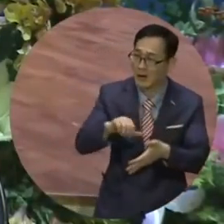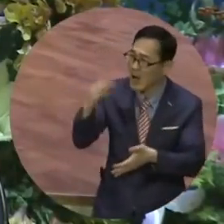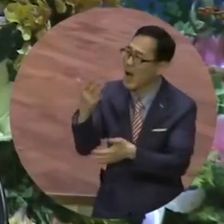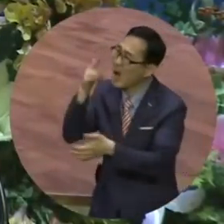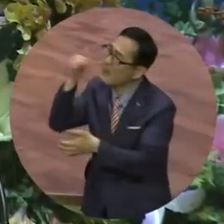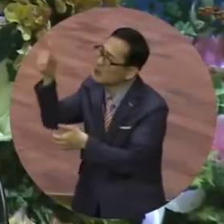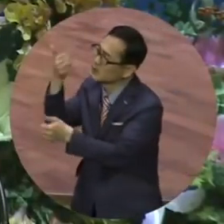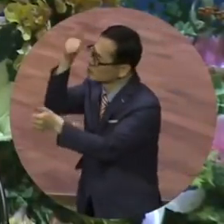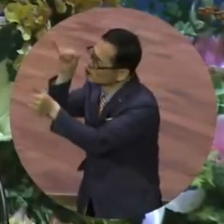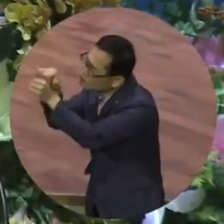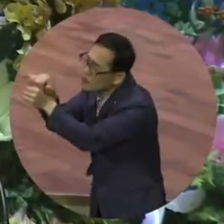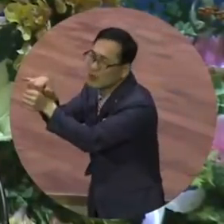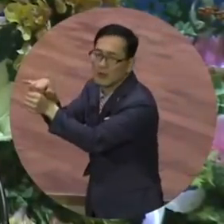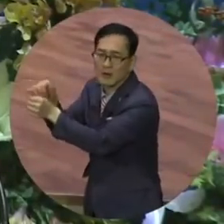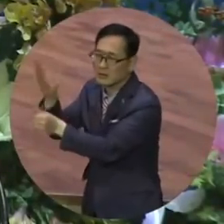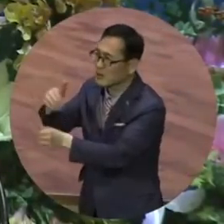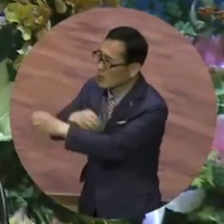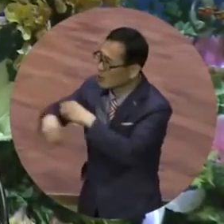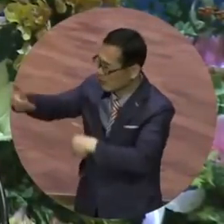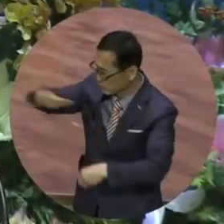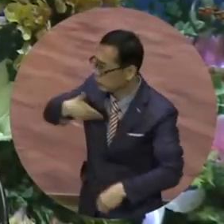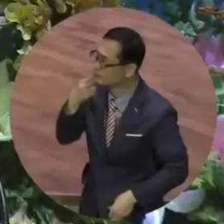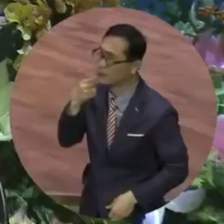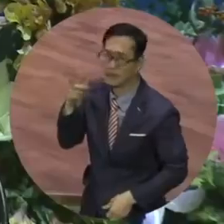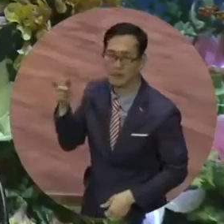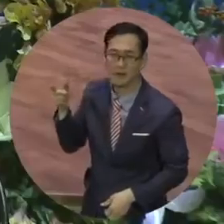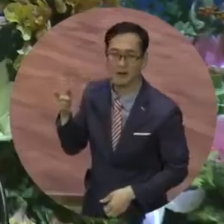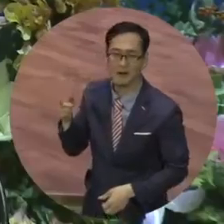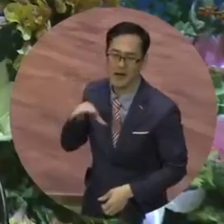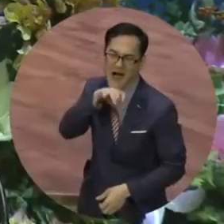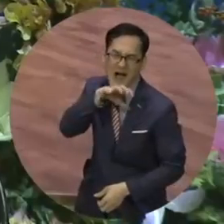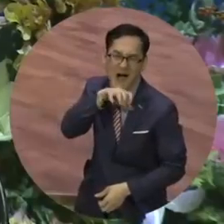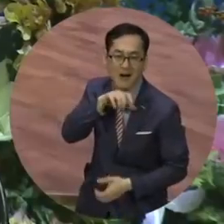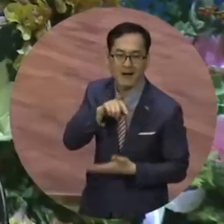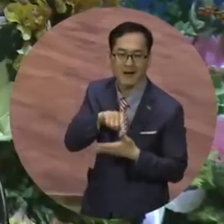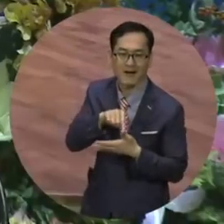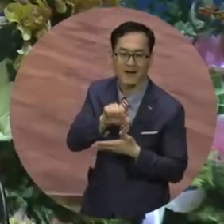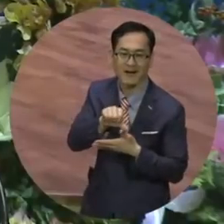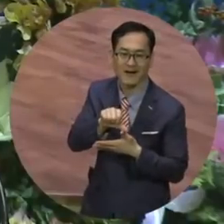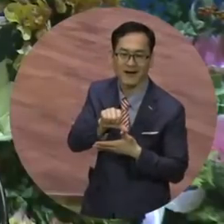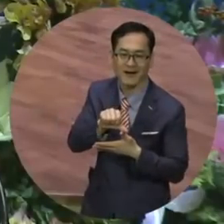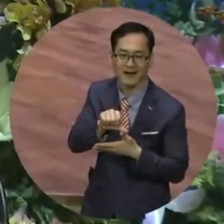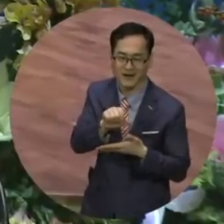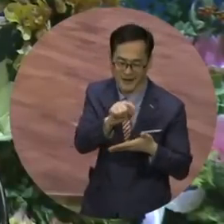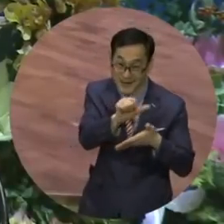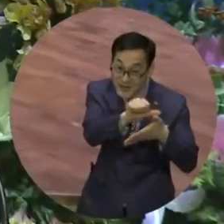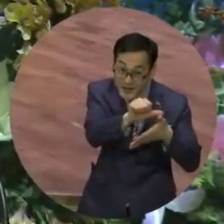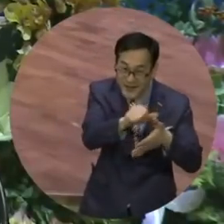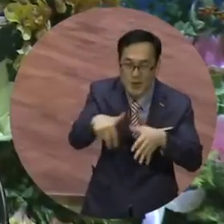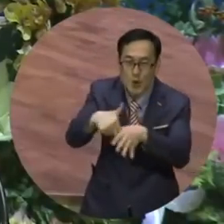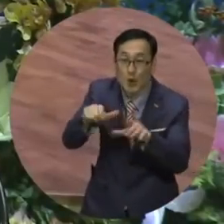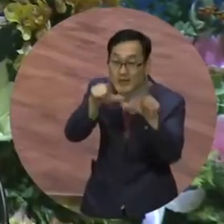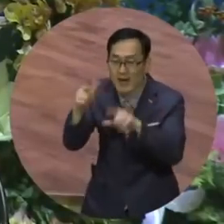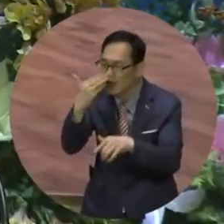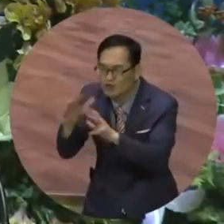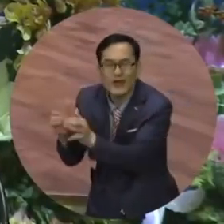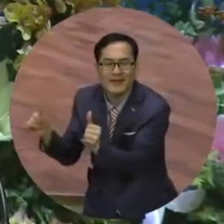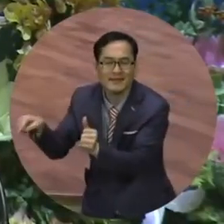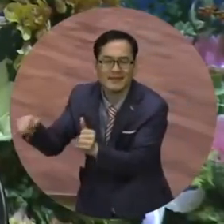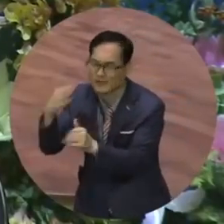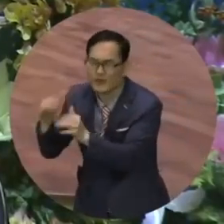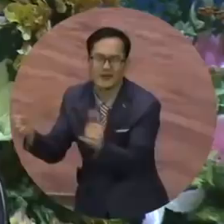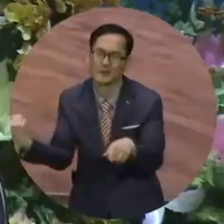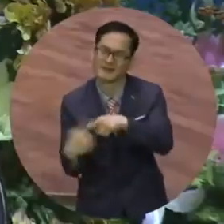아버지는 어느 아들을 더 사랑하겠냐. 이게 소위 말해 종교생활하고 있는 유대인들 보고 하는 지금 예화예요, 예화.